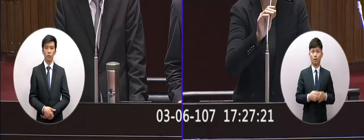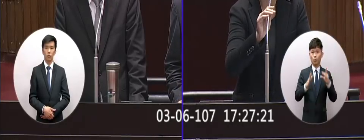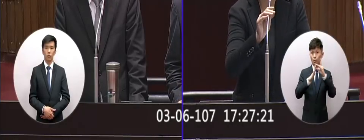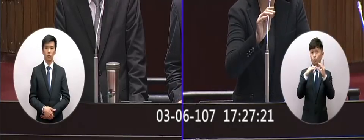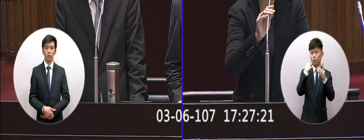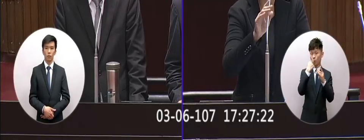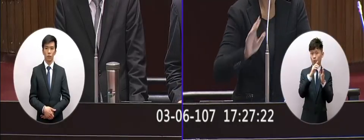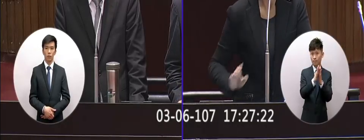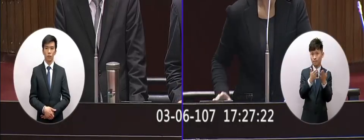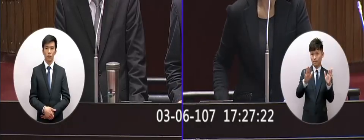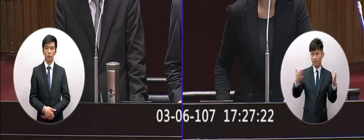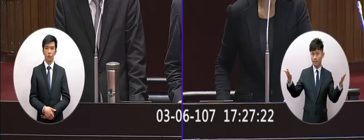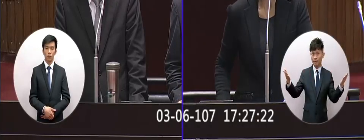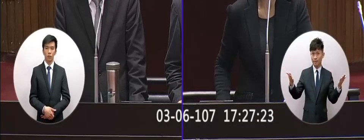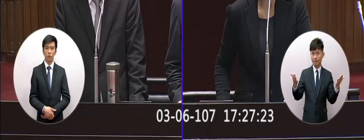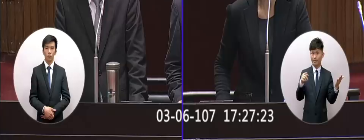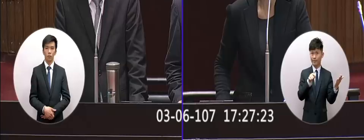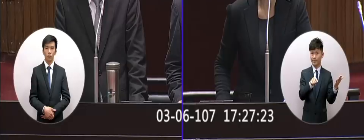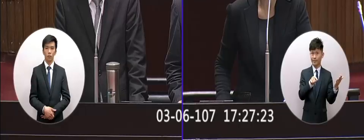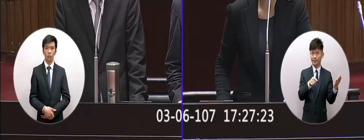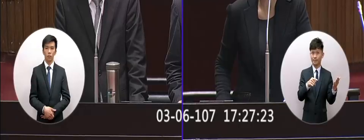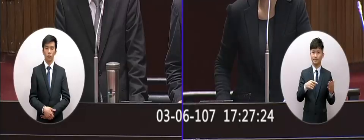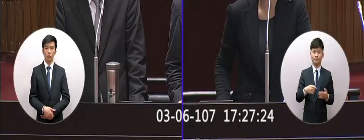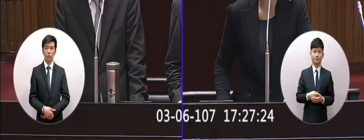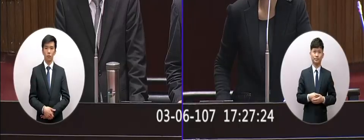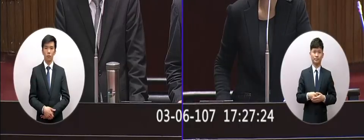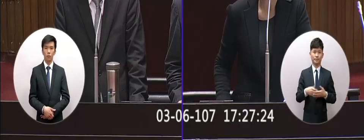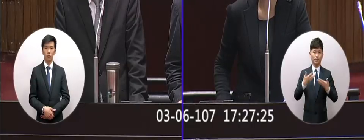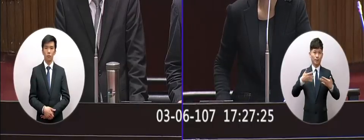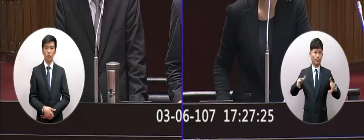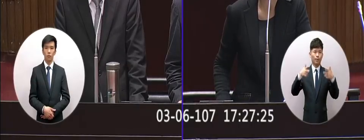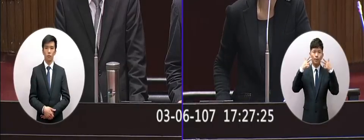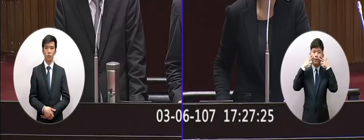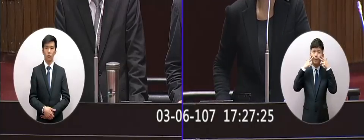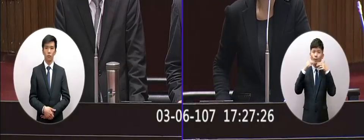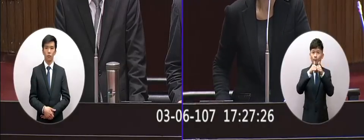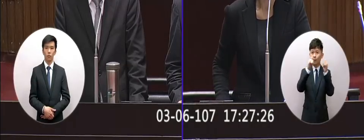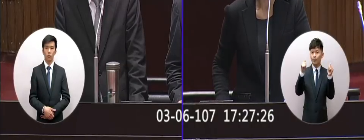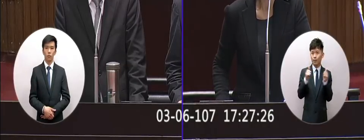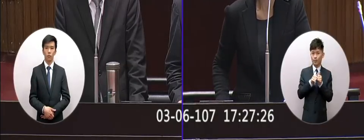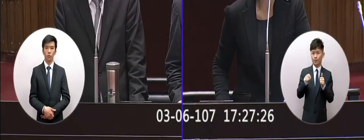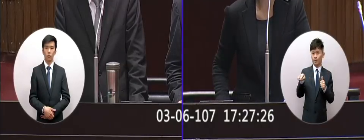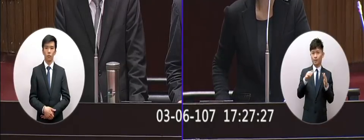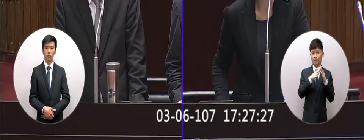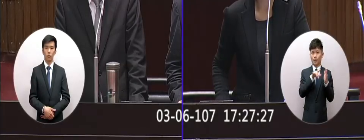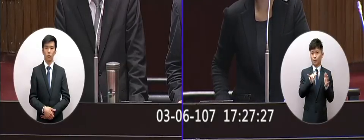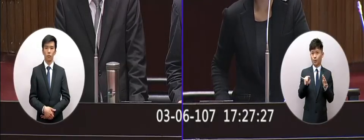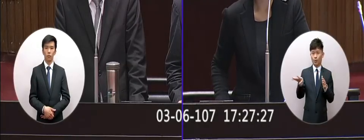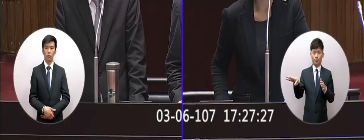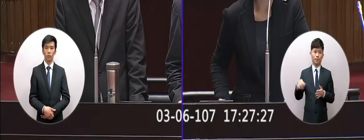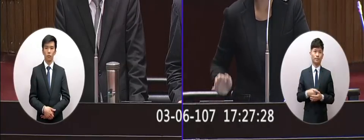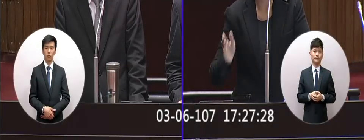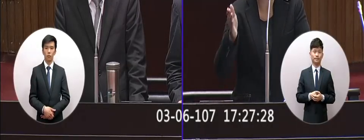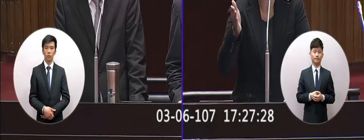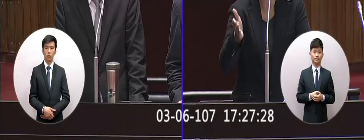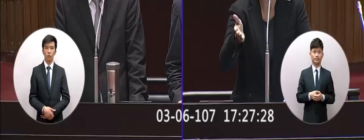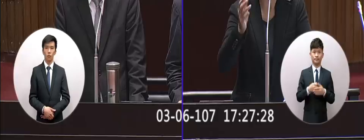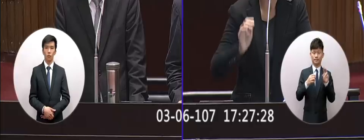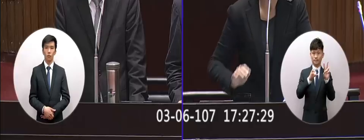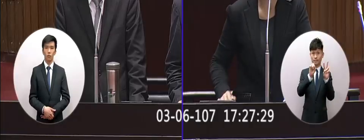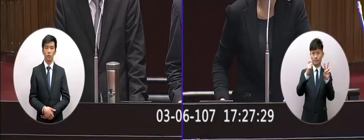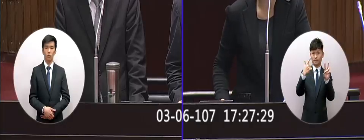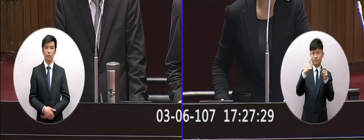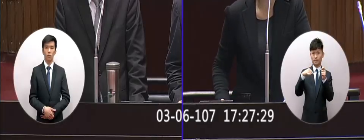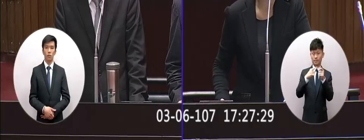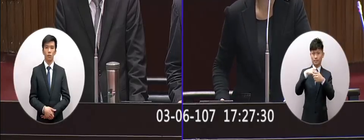户口名簿是很多原住民族的家庭会看到的。2016年，我们自己内政